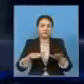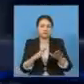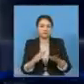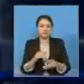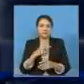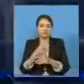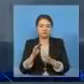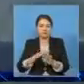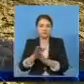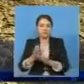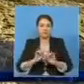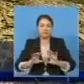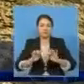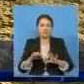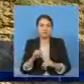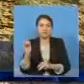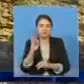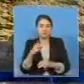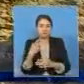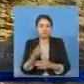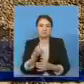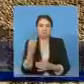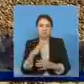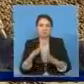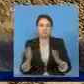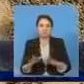Специалисты подробно рассказали об истории этого уникального места.